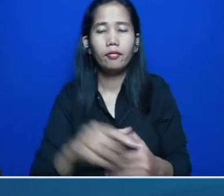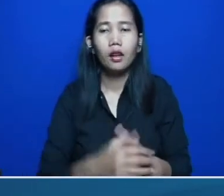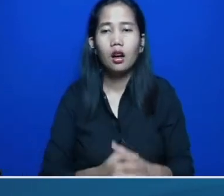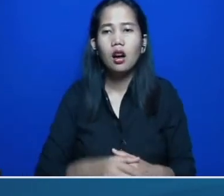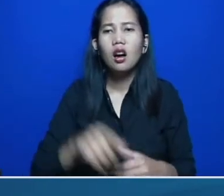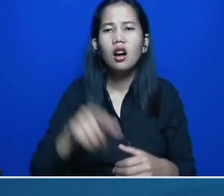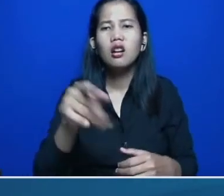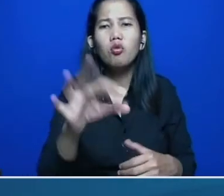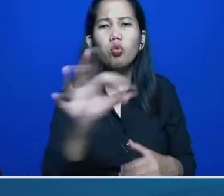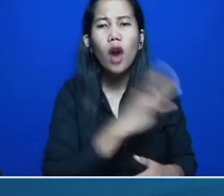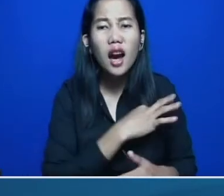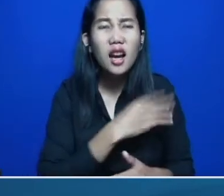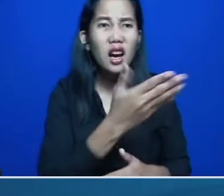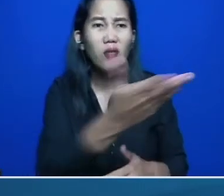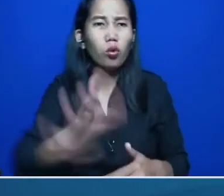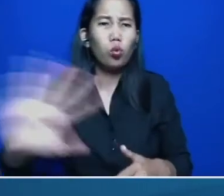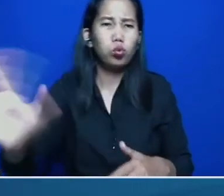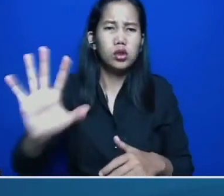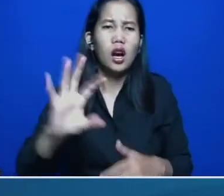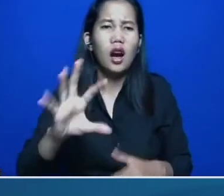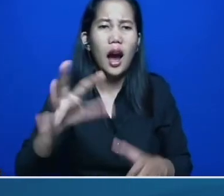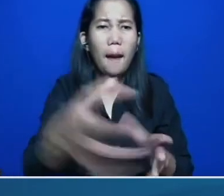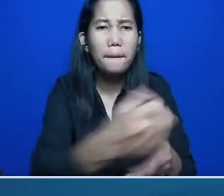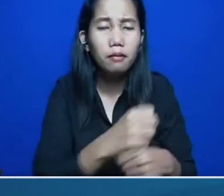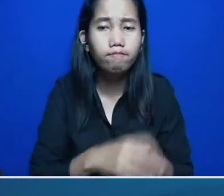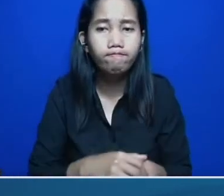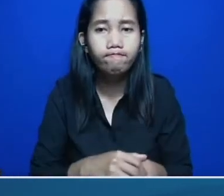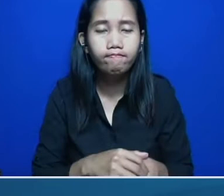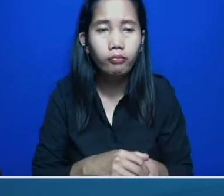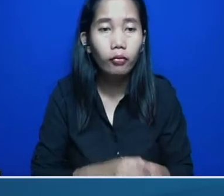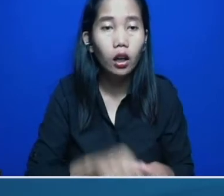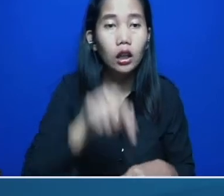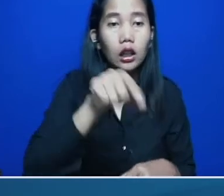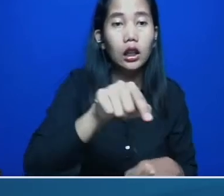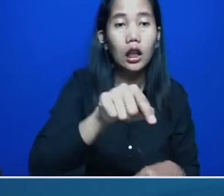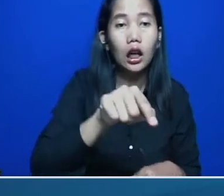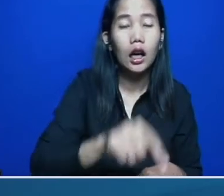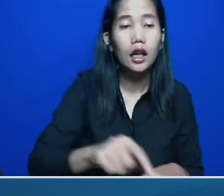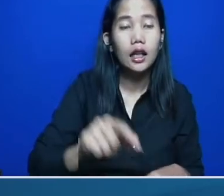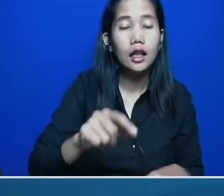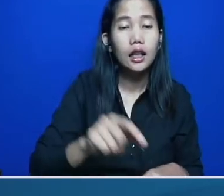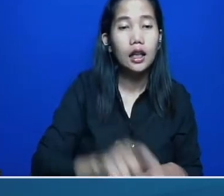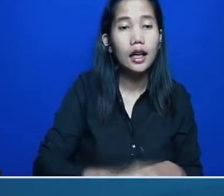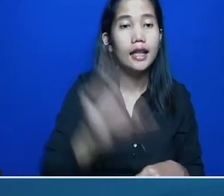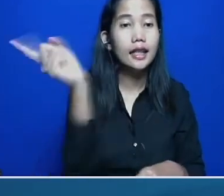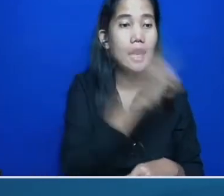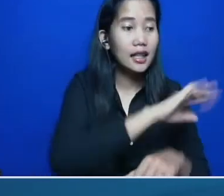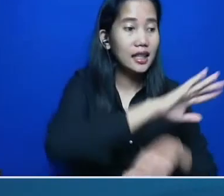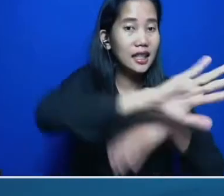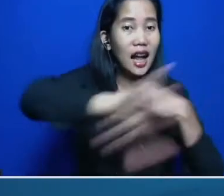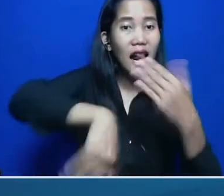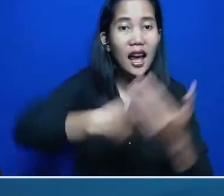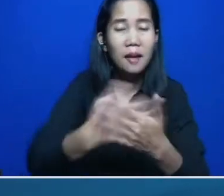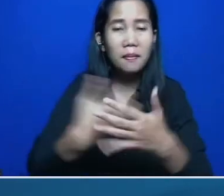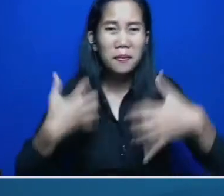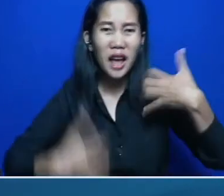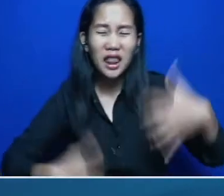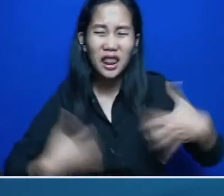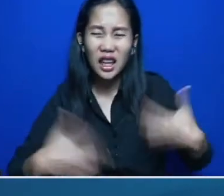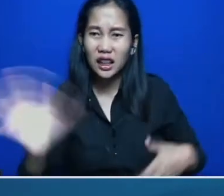tak dan buktinya tetapi binatang yang haram satu pasar sekarang keluarlah istilah